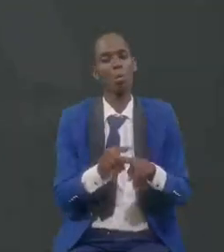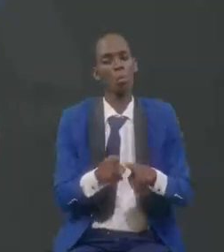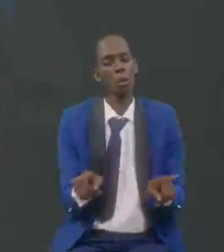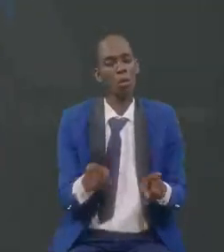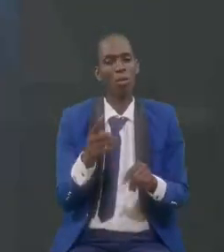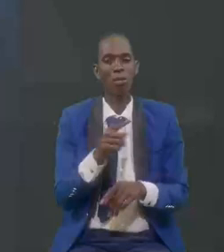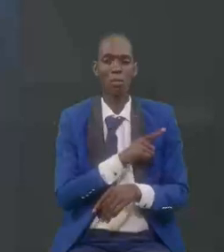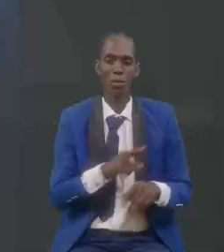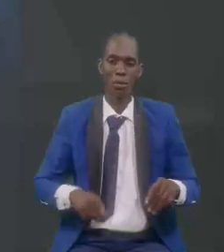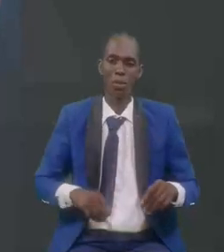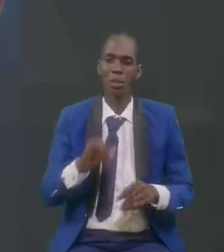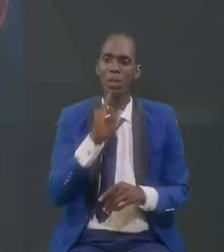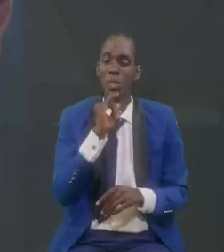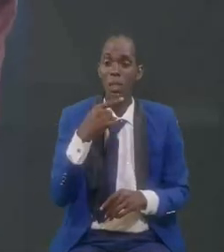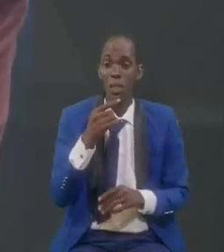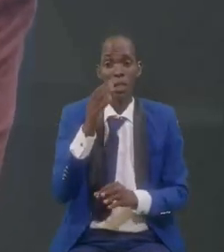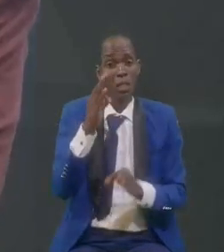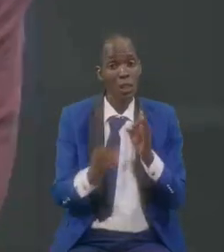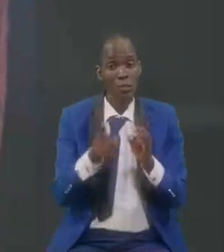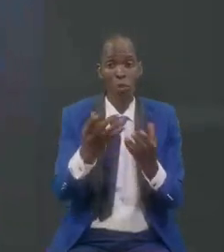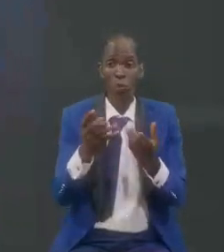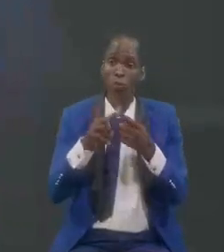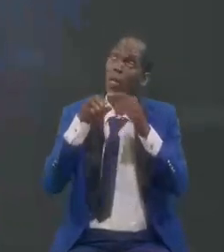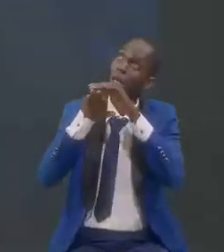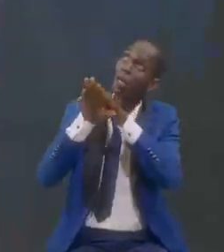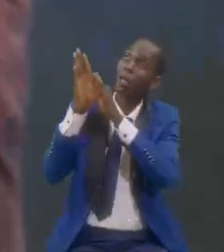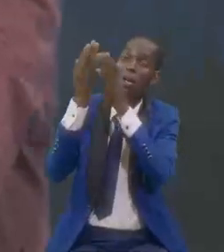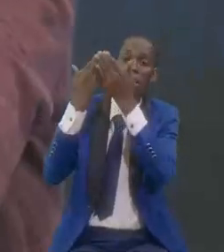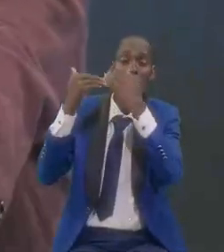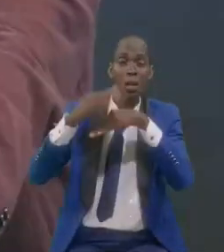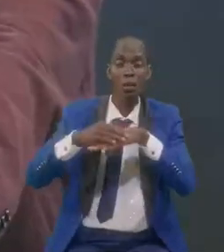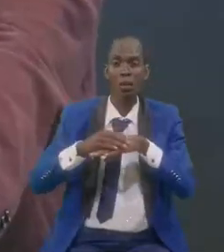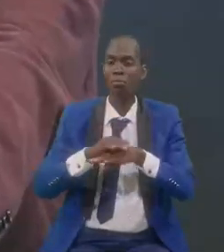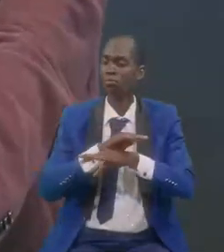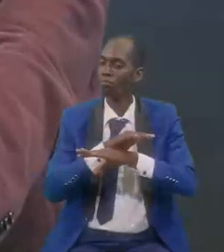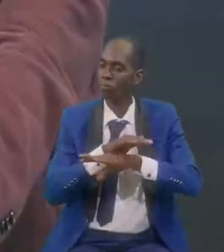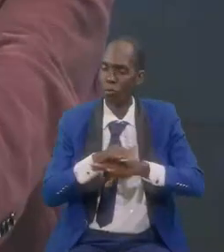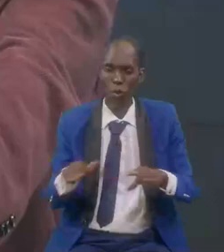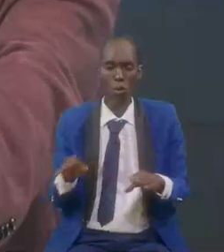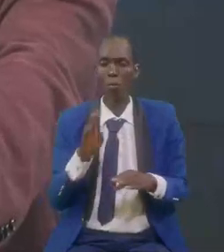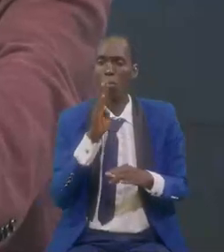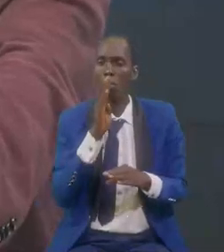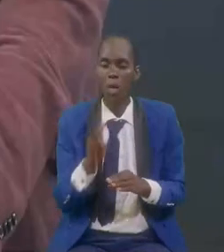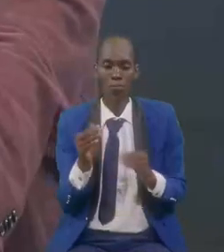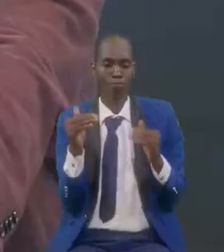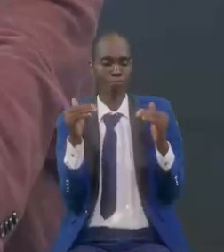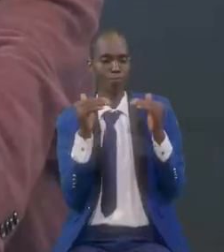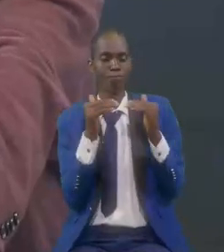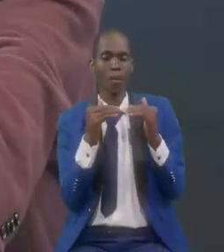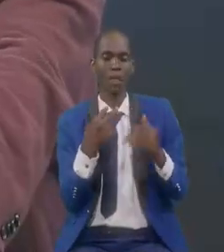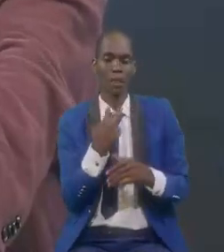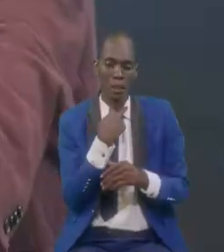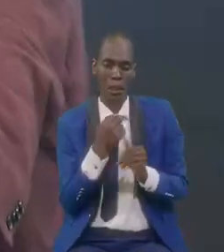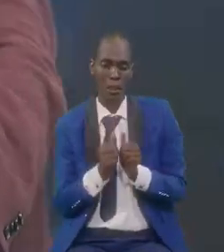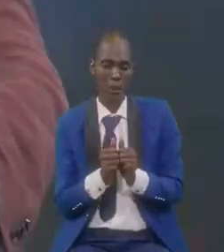le Seigneur dit, si tu veux aller au ciel, ne vous mettez pas avec les infidèles sous